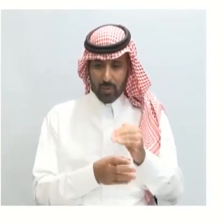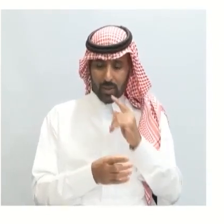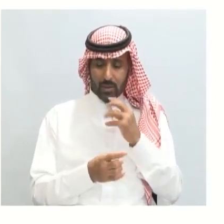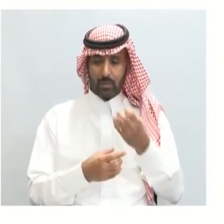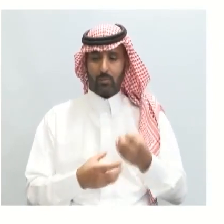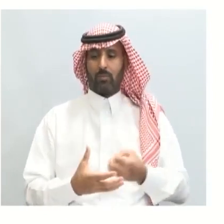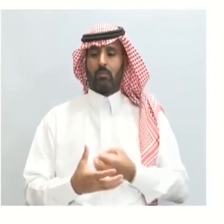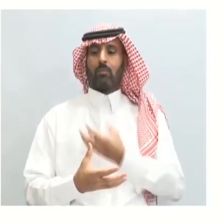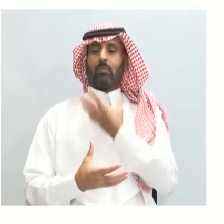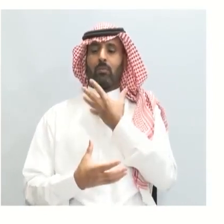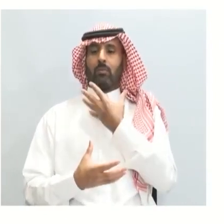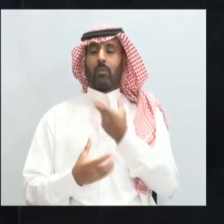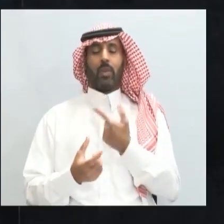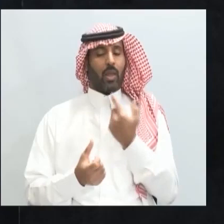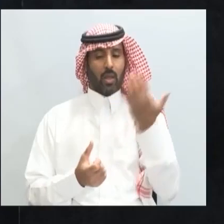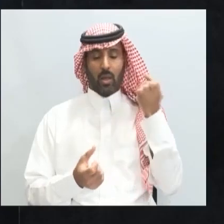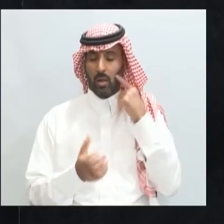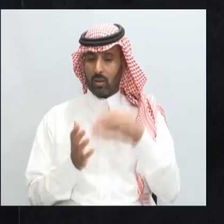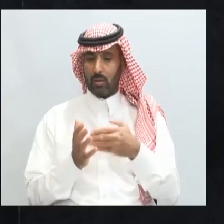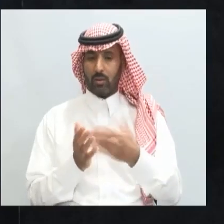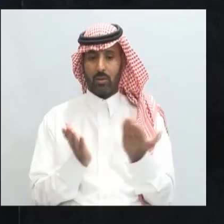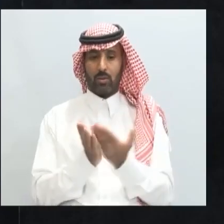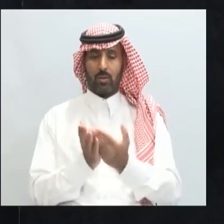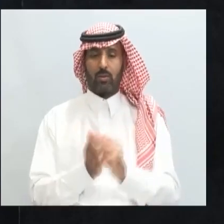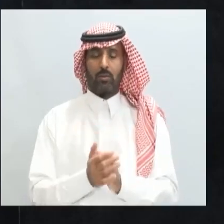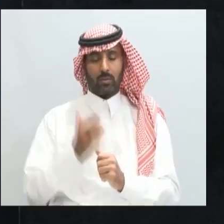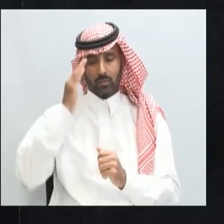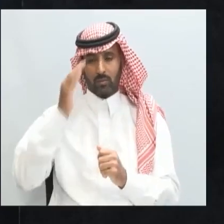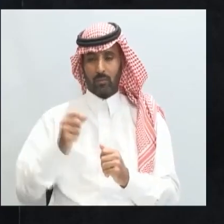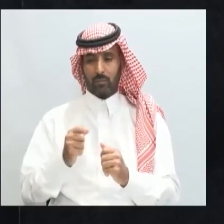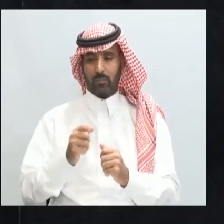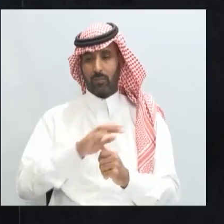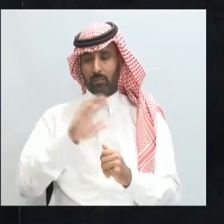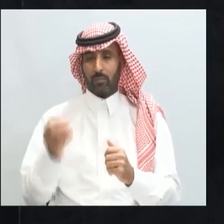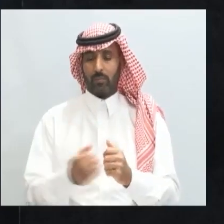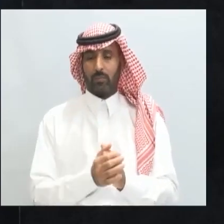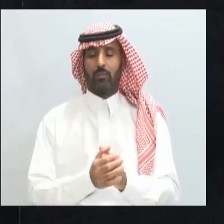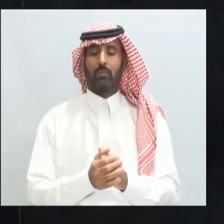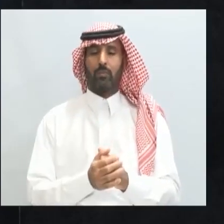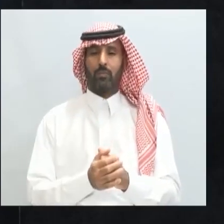استنشاقه الى هنا طلاب نصل النهايه درسنا لهذا اليوم شكرا لكم لحسن استماعكم وال السلام عليكم ورحمه الله وبركاته